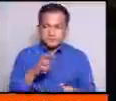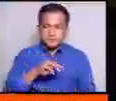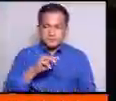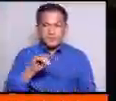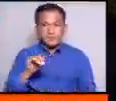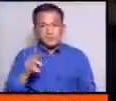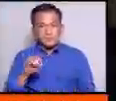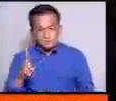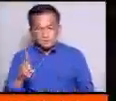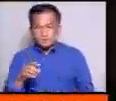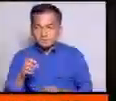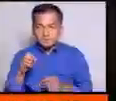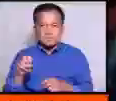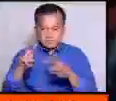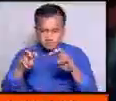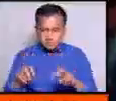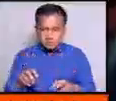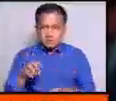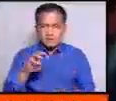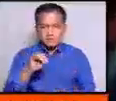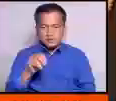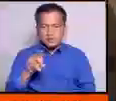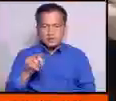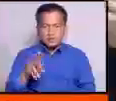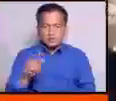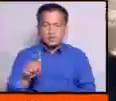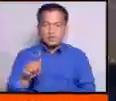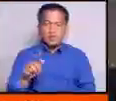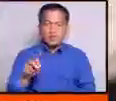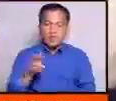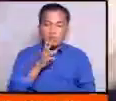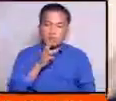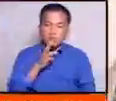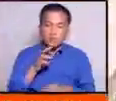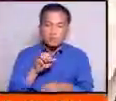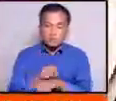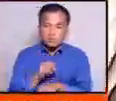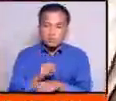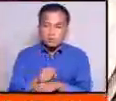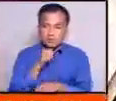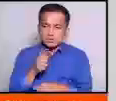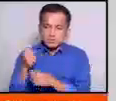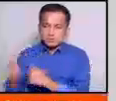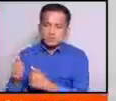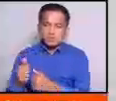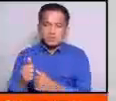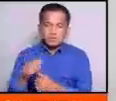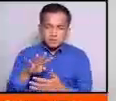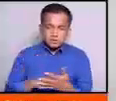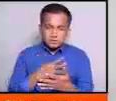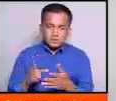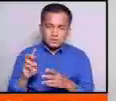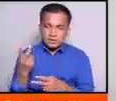Maynila. Pinaiimbestigana ng Metropolitan Water Works and Sewerage System ang hindi nasusunod na schedule ng dalawang kumpanya. They should be able to fix